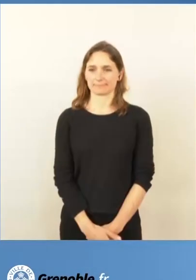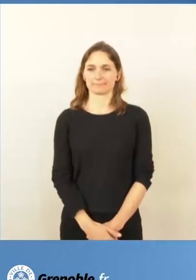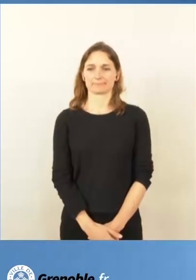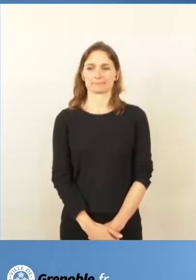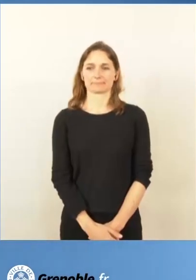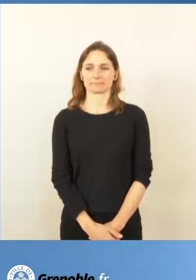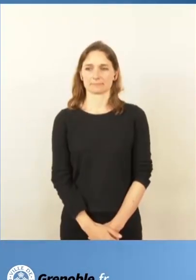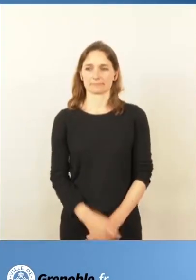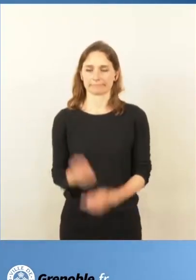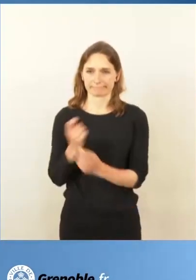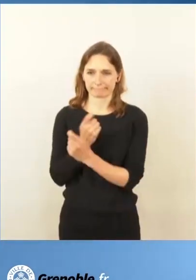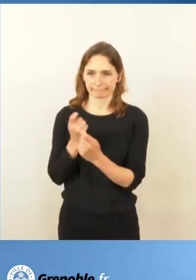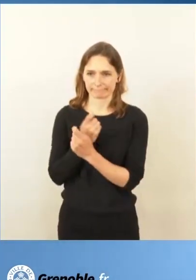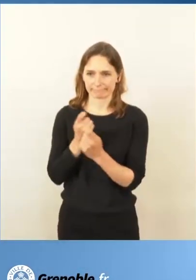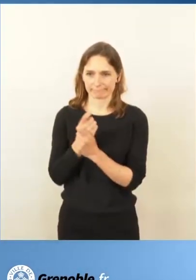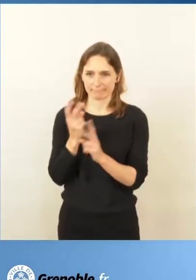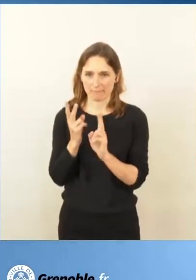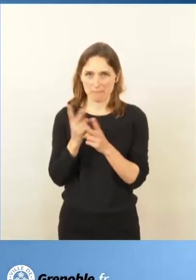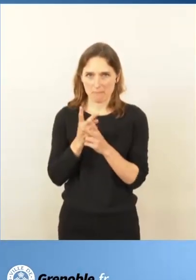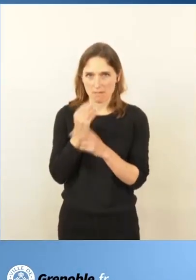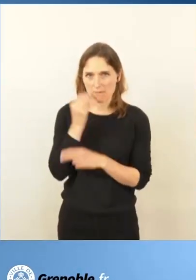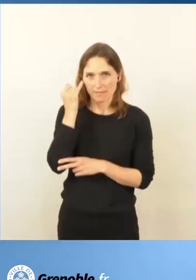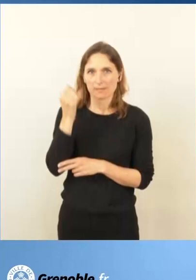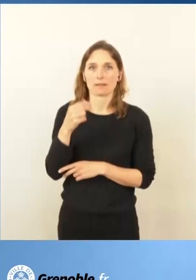ouais ça serait peut-être une bonne idée